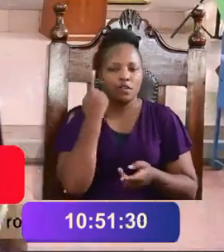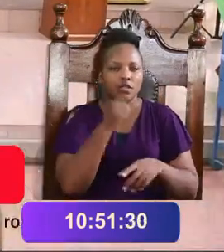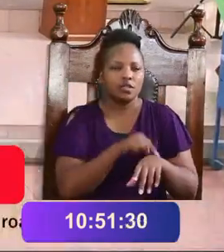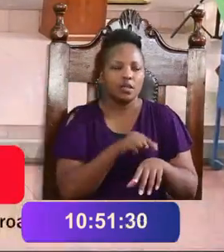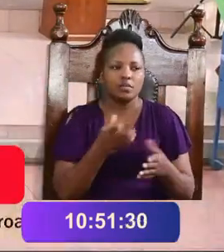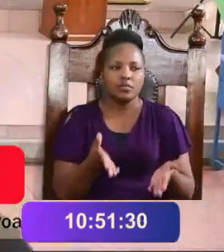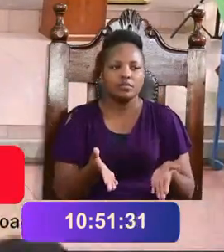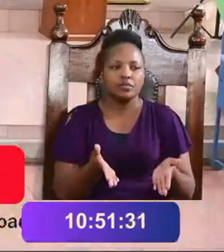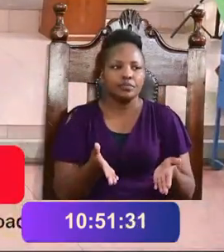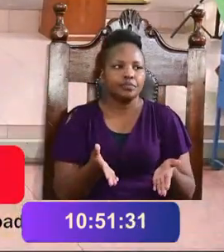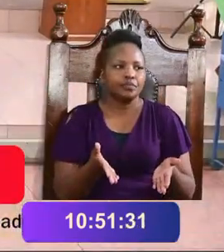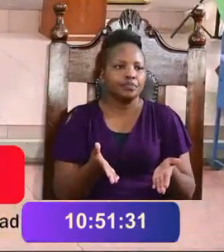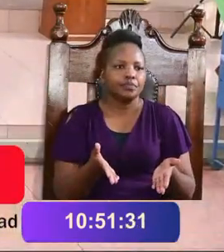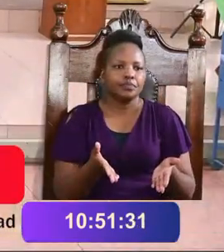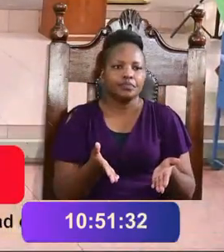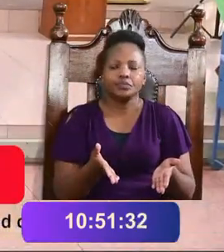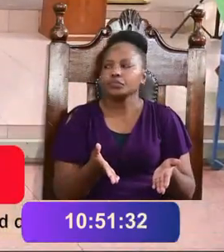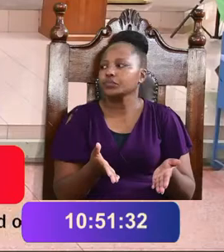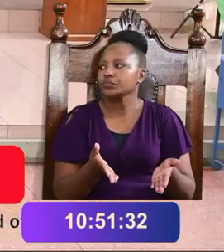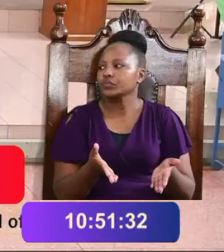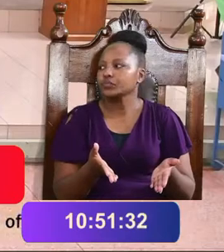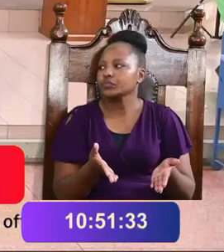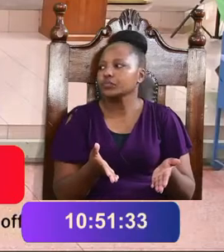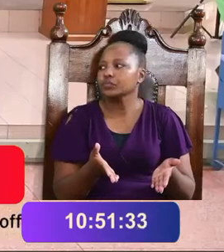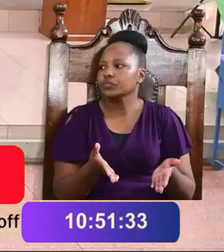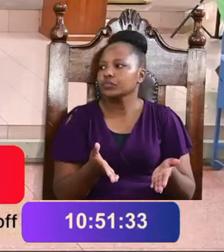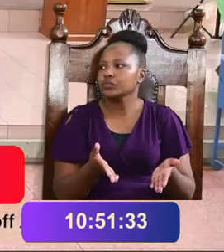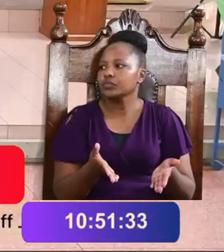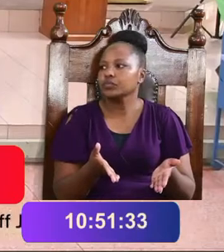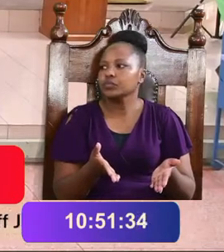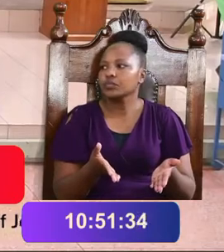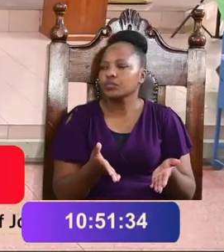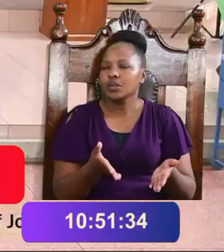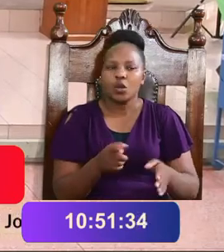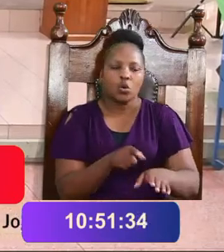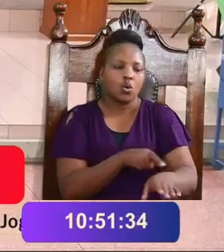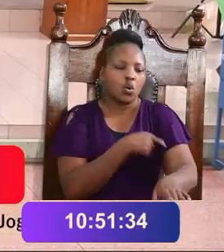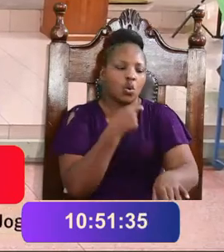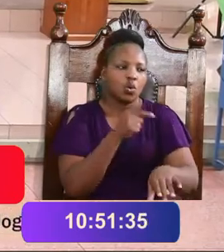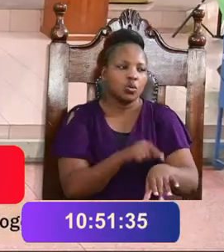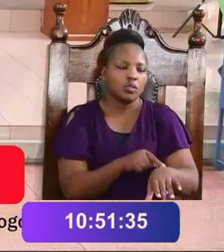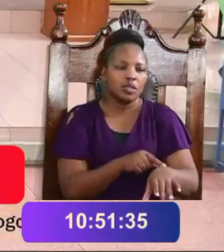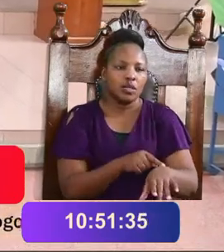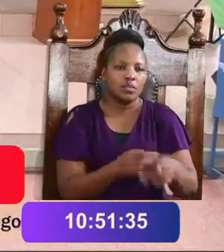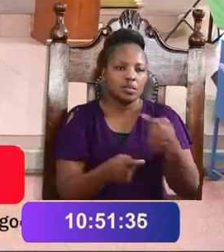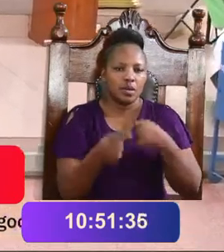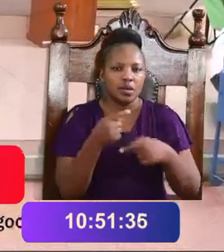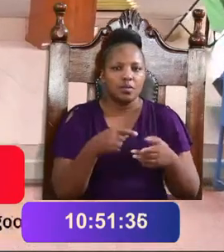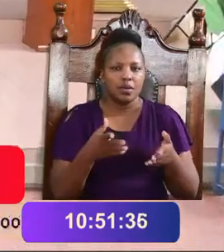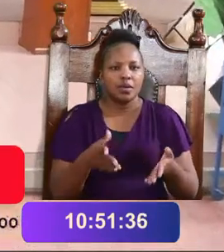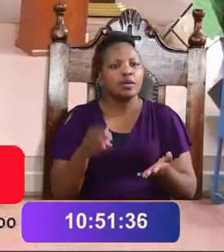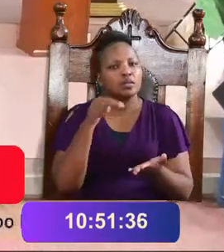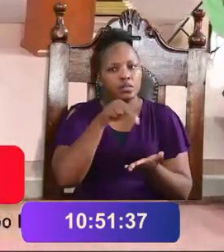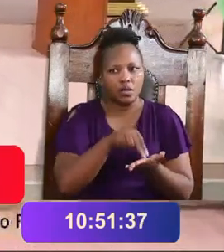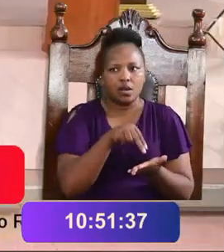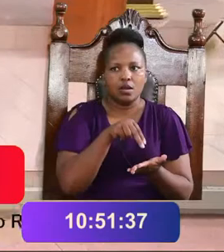tena, isipokuwa mchungaji, na ama umekawia sana. Ukisimama,